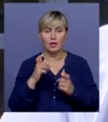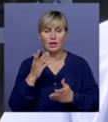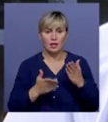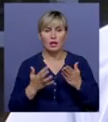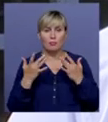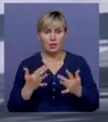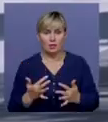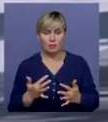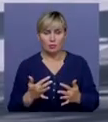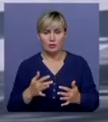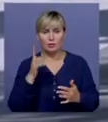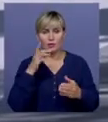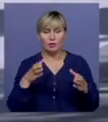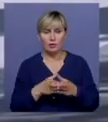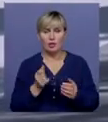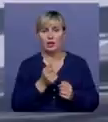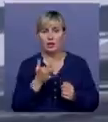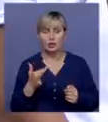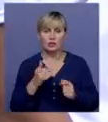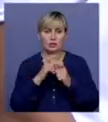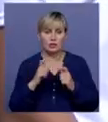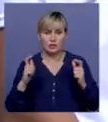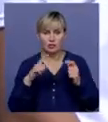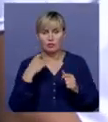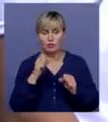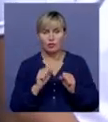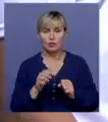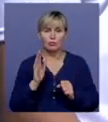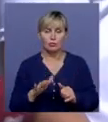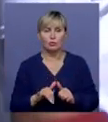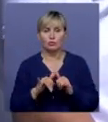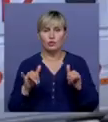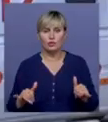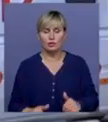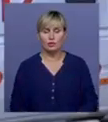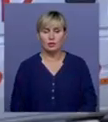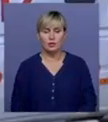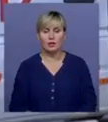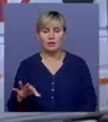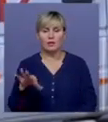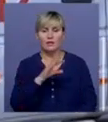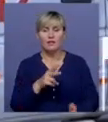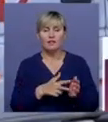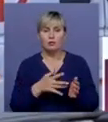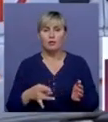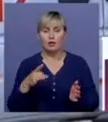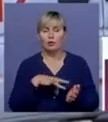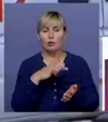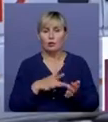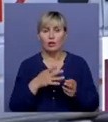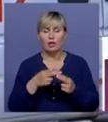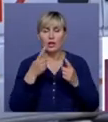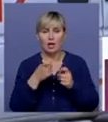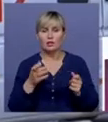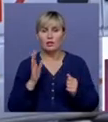потребуется отметили в мобильном штабе количество средств индивидуальной защиты будет увеличена во всех 8 районов города эта акция